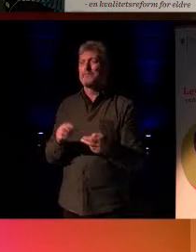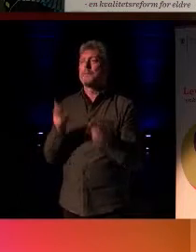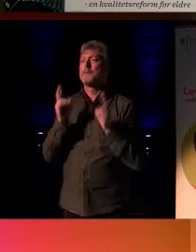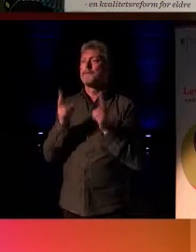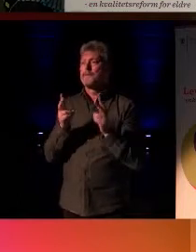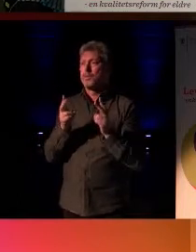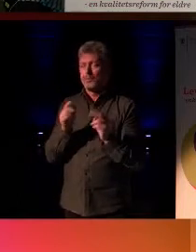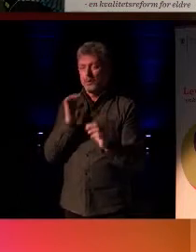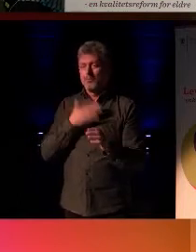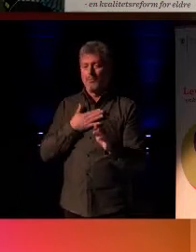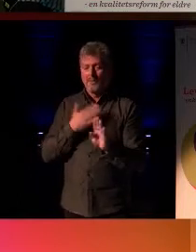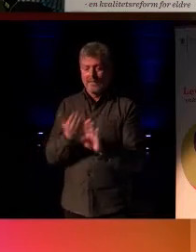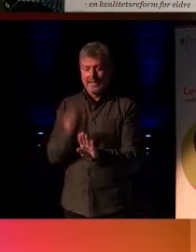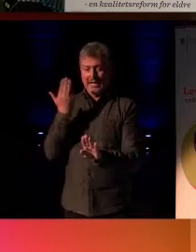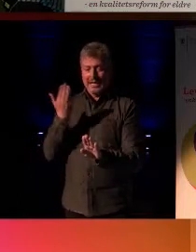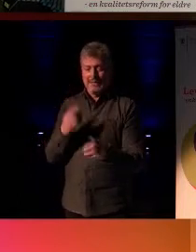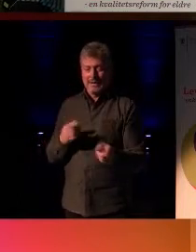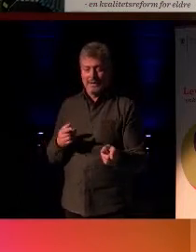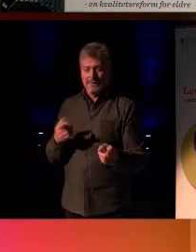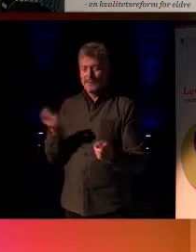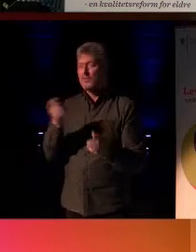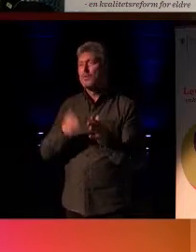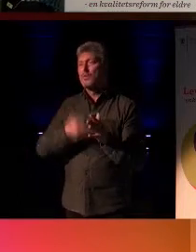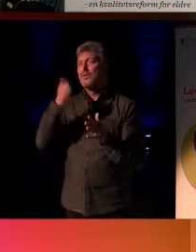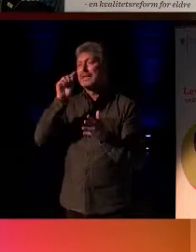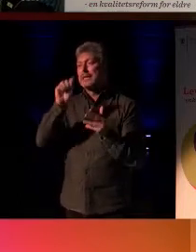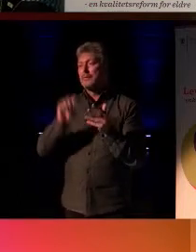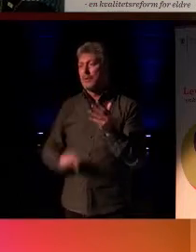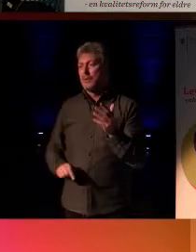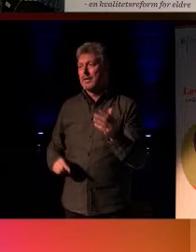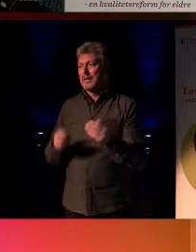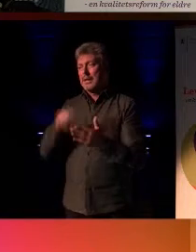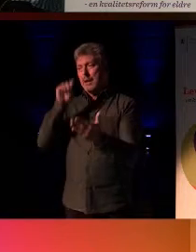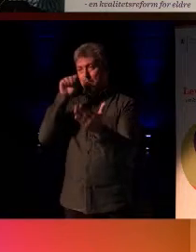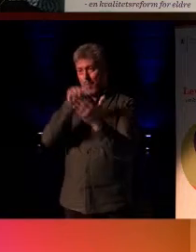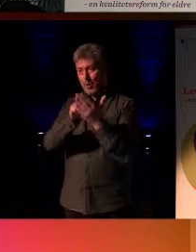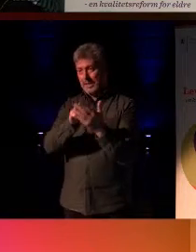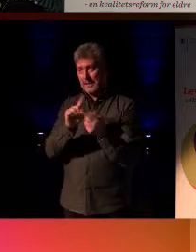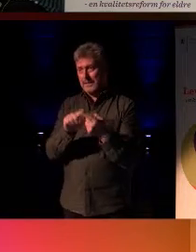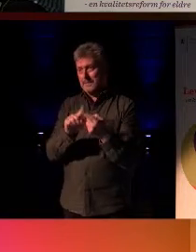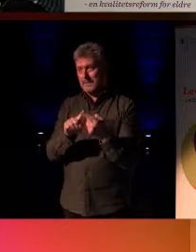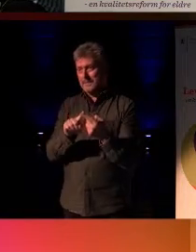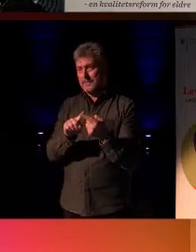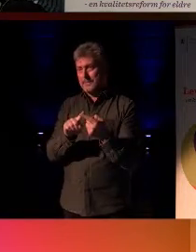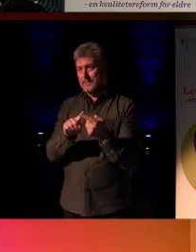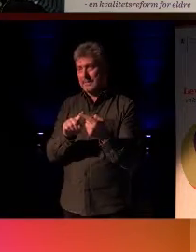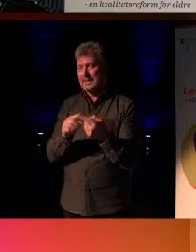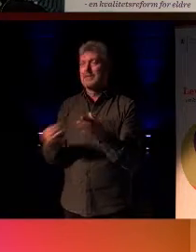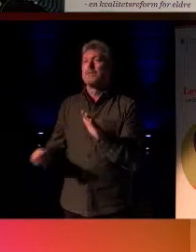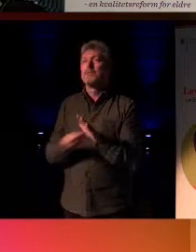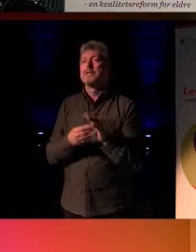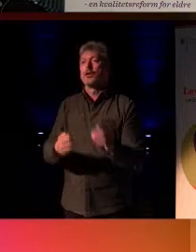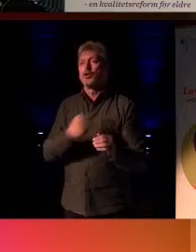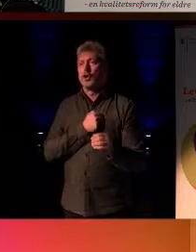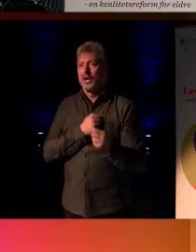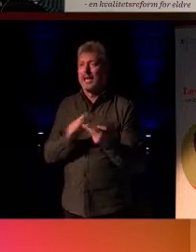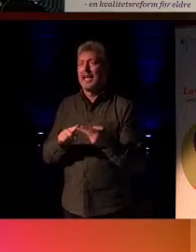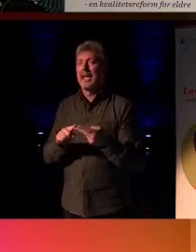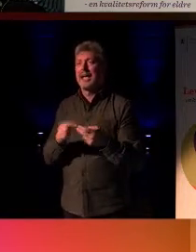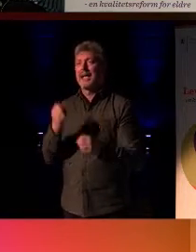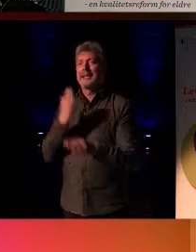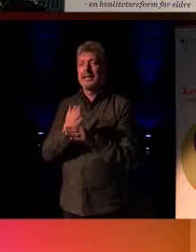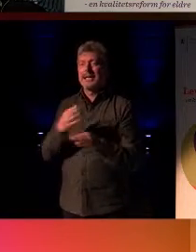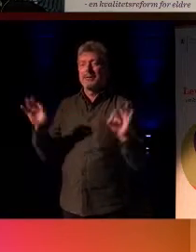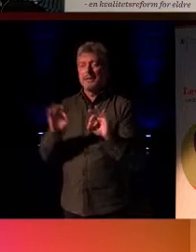også trekke fram noen viktige punkter. Denne målsetting er å bidra til trygghet, riktig